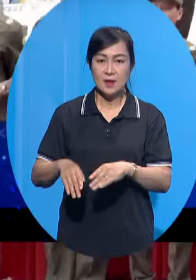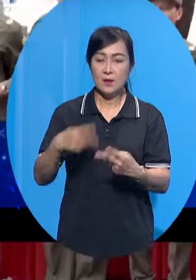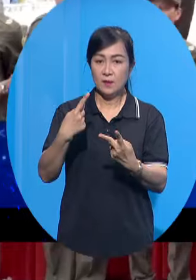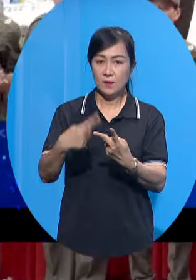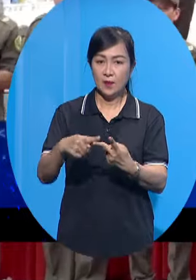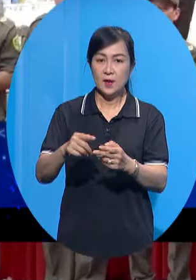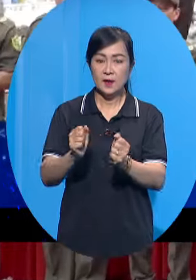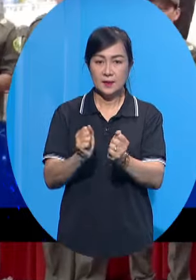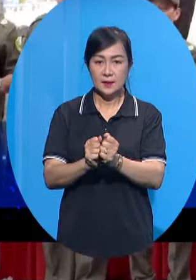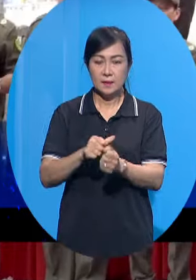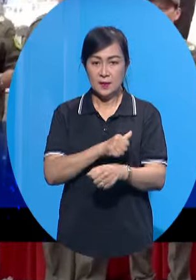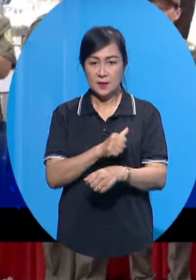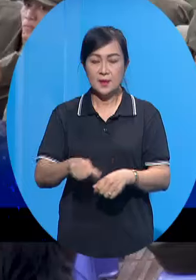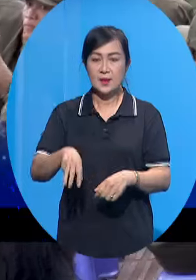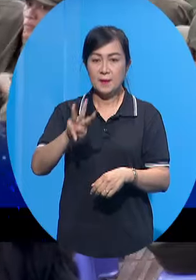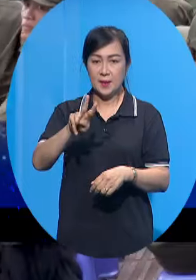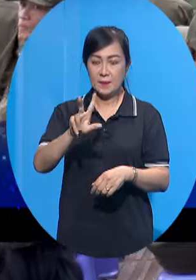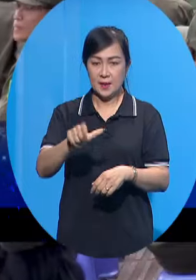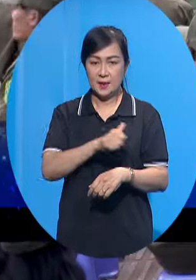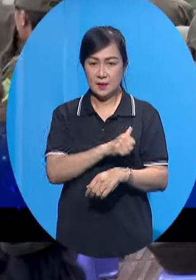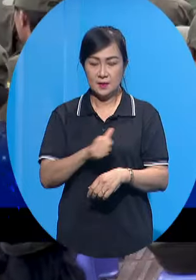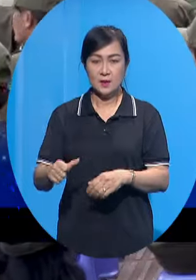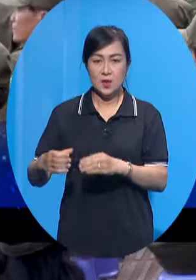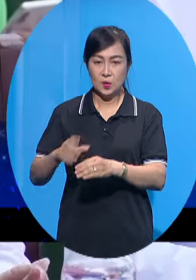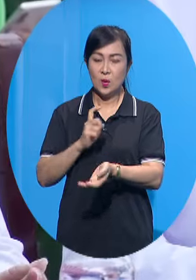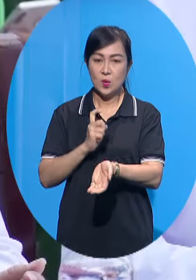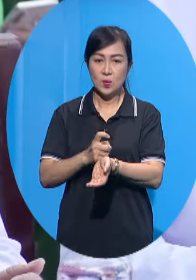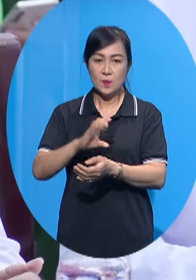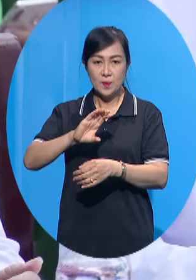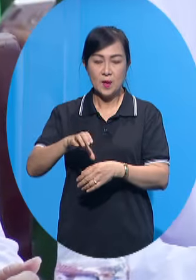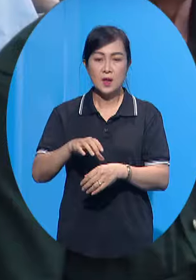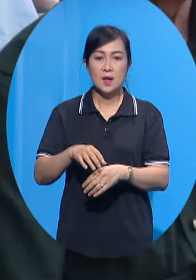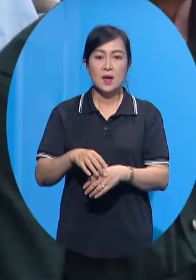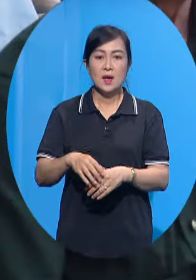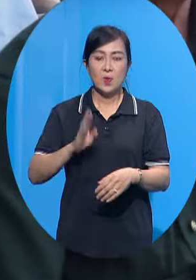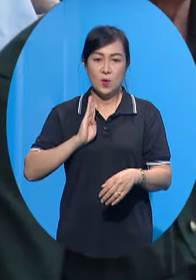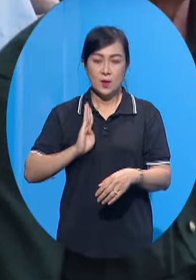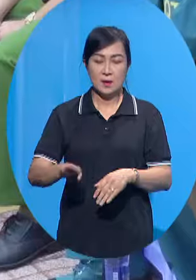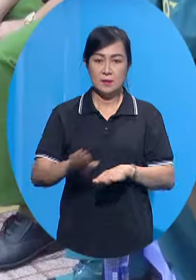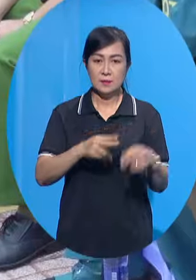phố với tổng số thành viên là 37. Tổ được trang bị đầy đủ trang thiết bị, dụng cụ quần áo thực hiện nhiệm vụ.